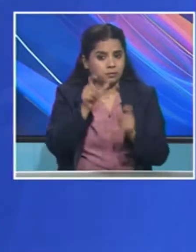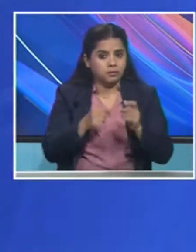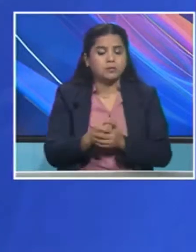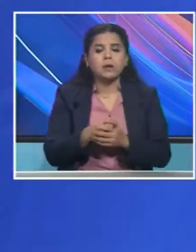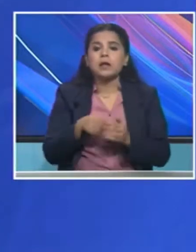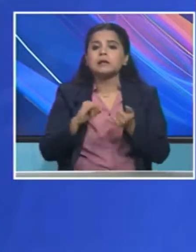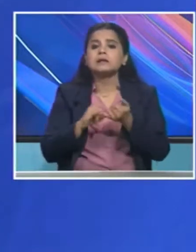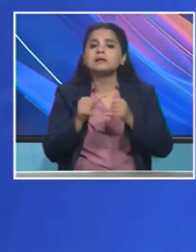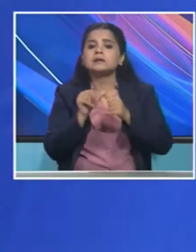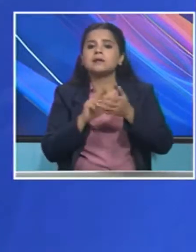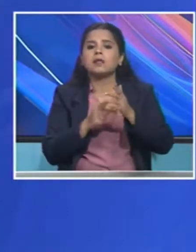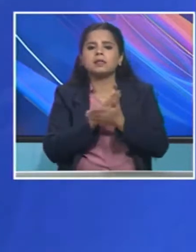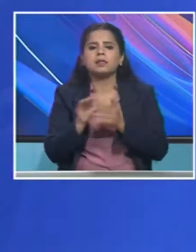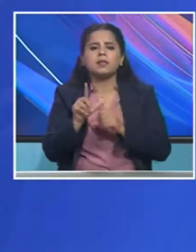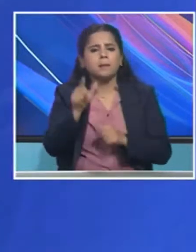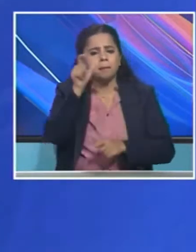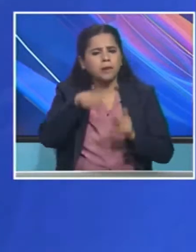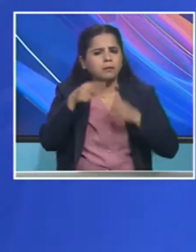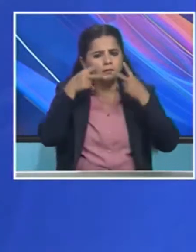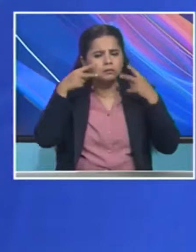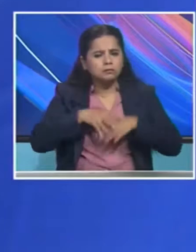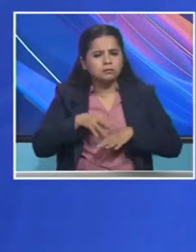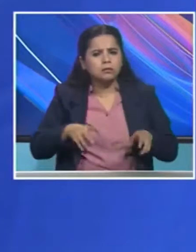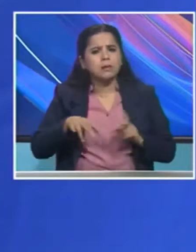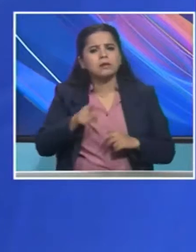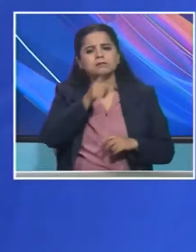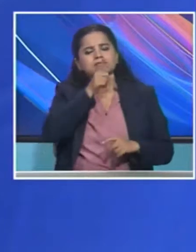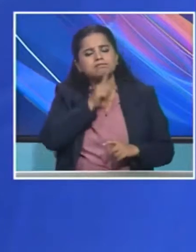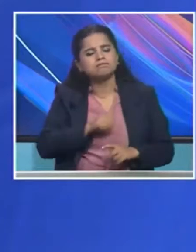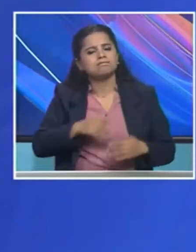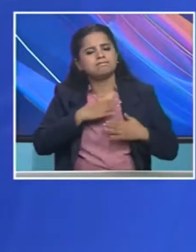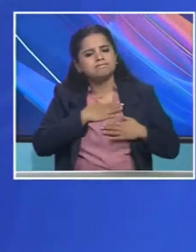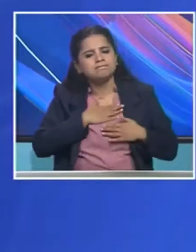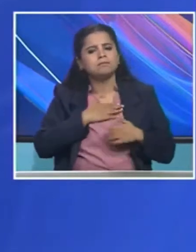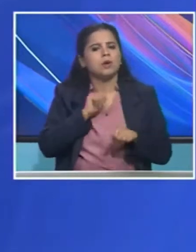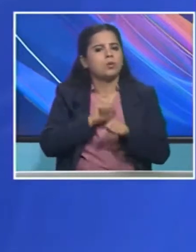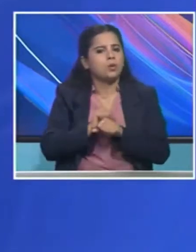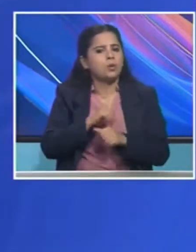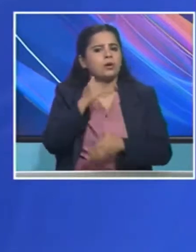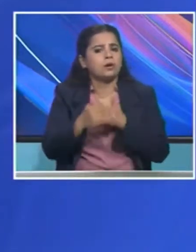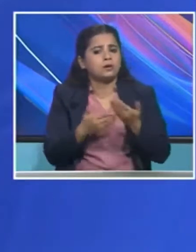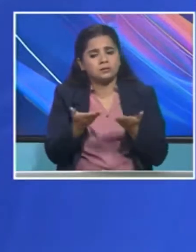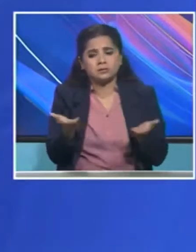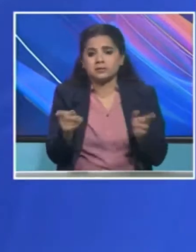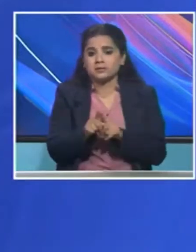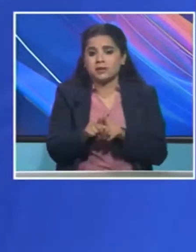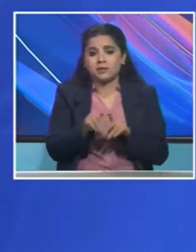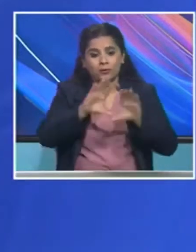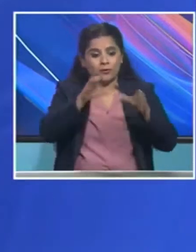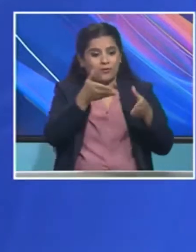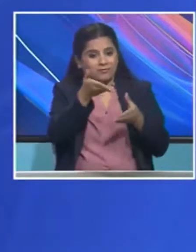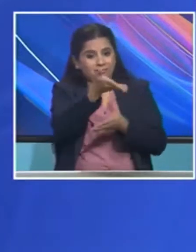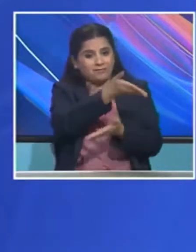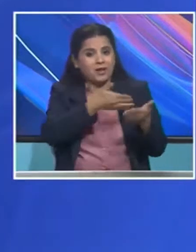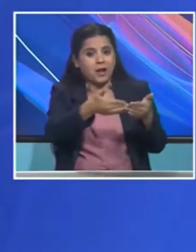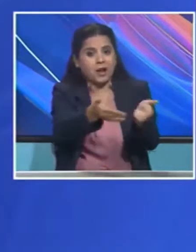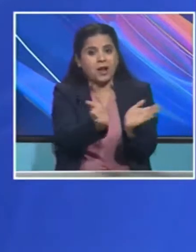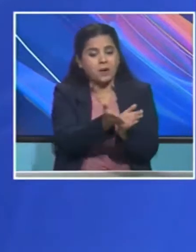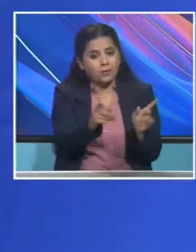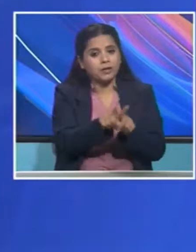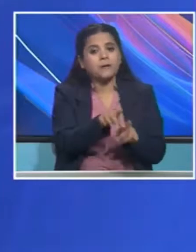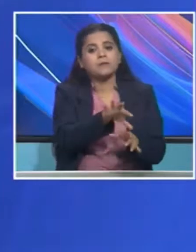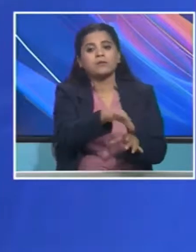संथाल आदिवासी और उसी समुदाय से हैं हमारे देश की नवनिर्वाचित राष्ट्रपति